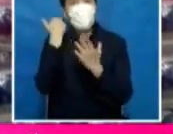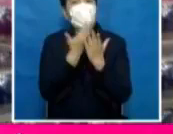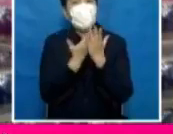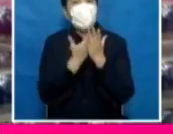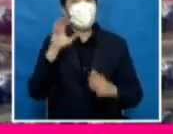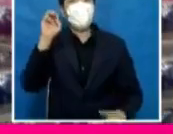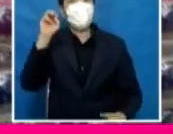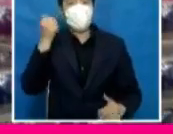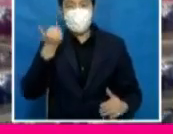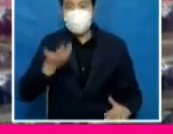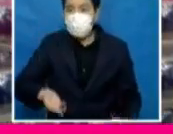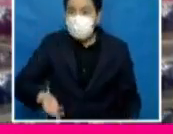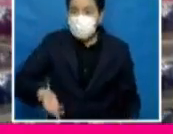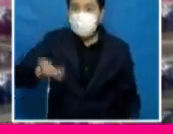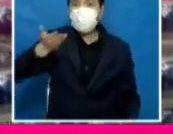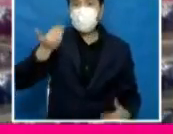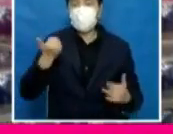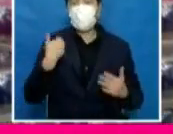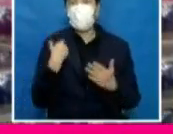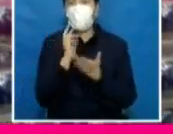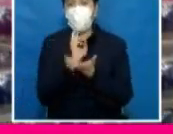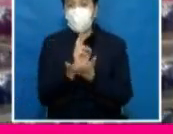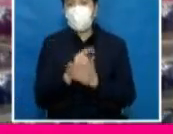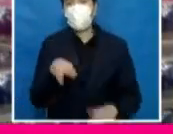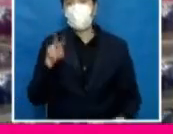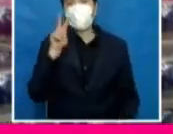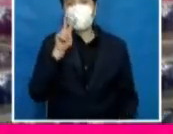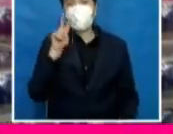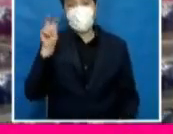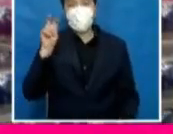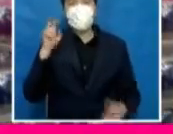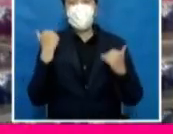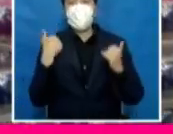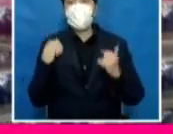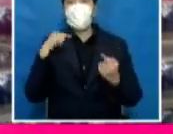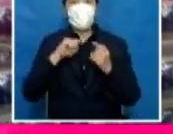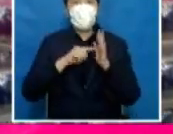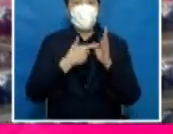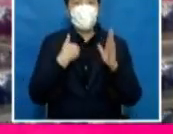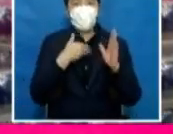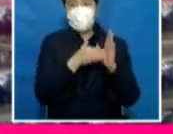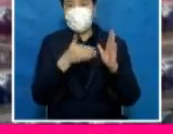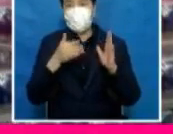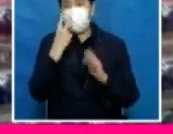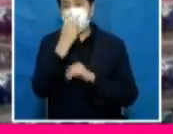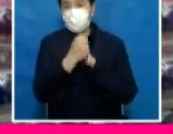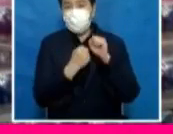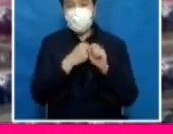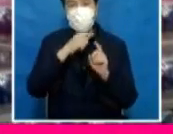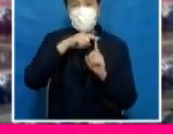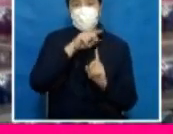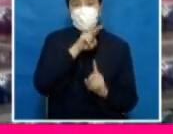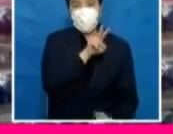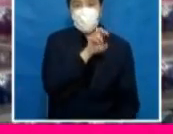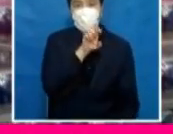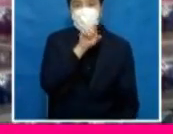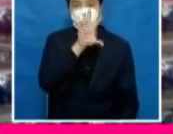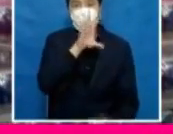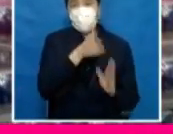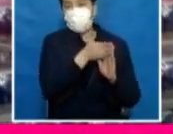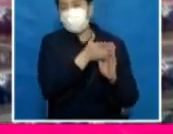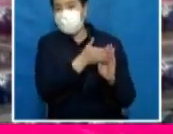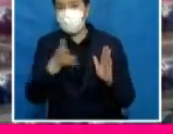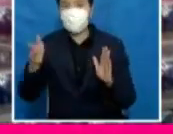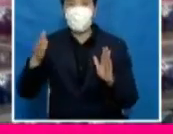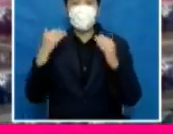50บาทก็เพิ่มเป็นรางวัลละ200บาทอันนี้มีผลกับสลากออมสินพิเศษ2ปีงวดที่225เป็น